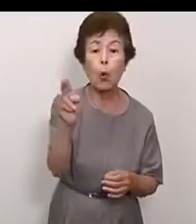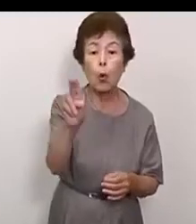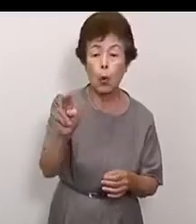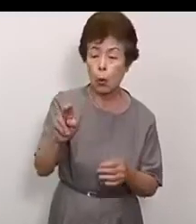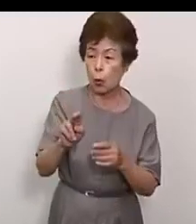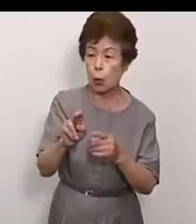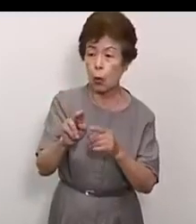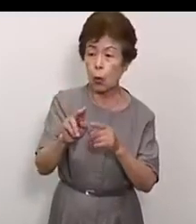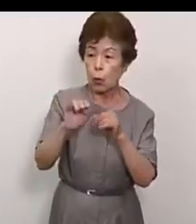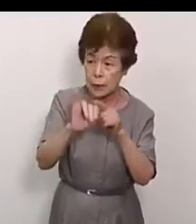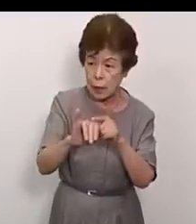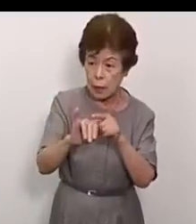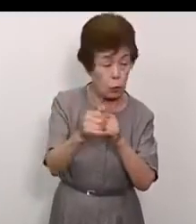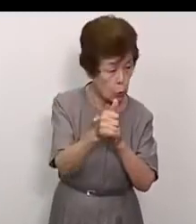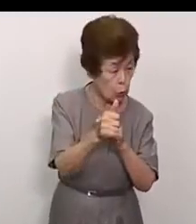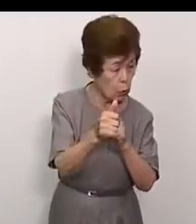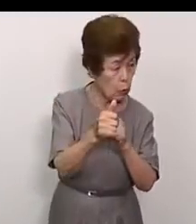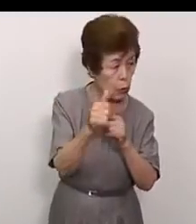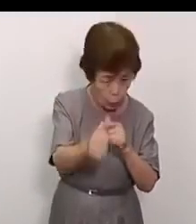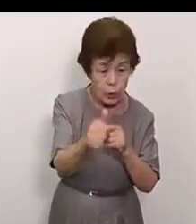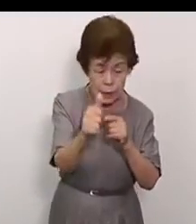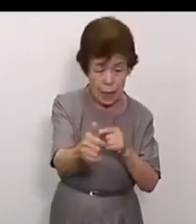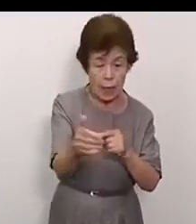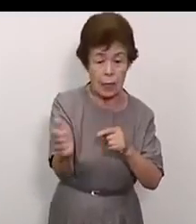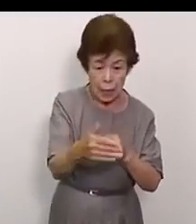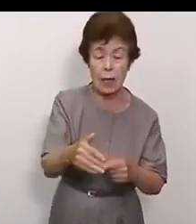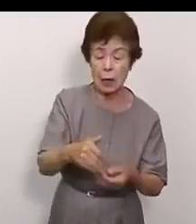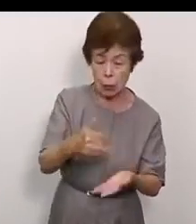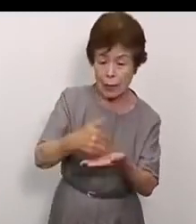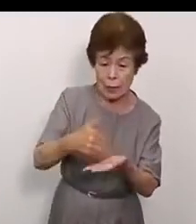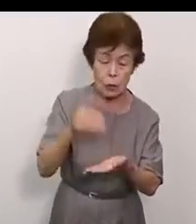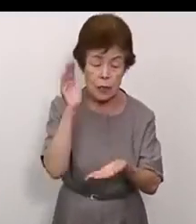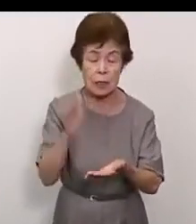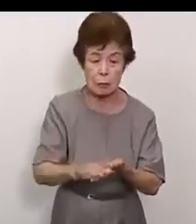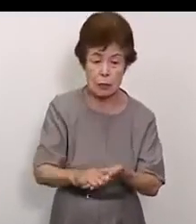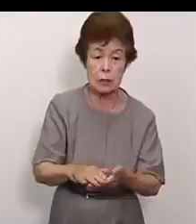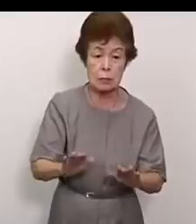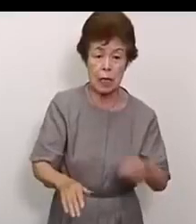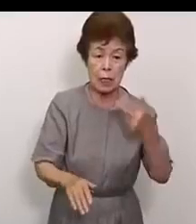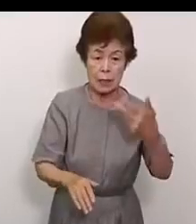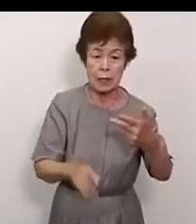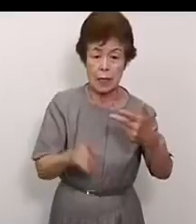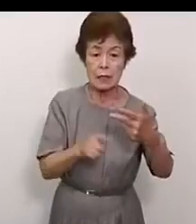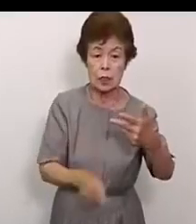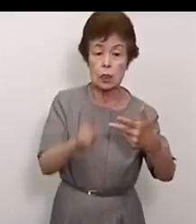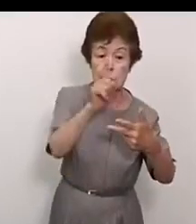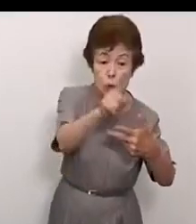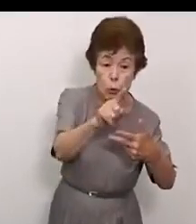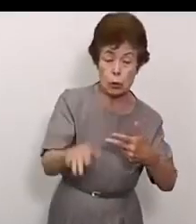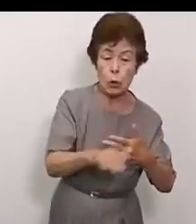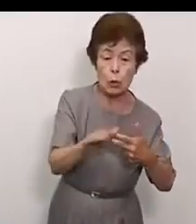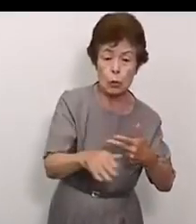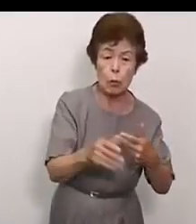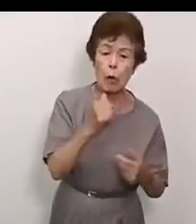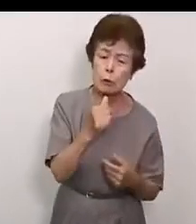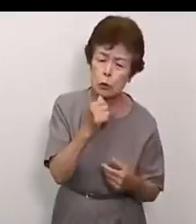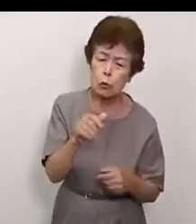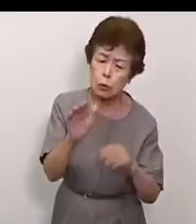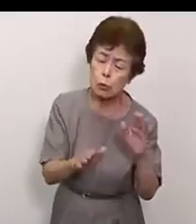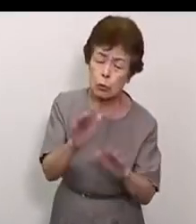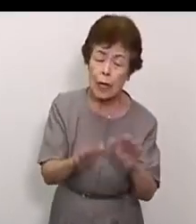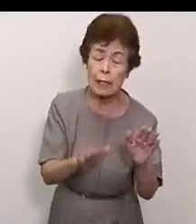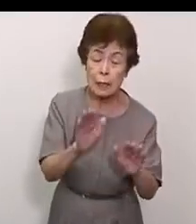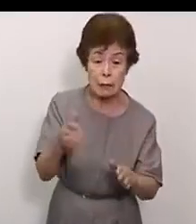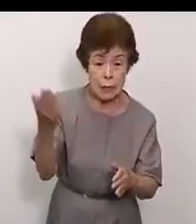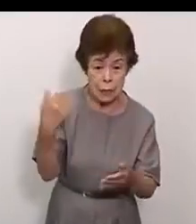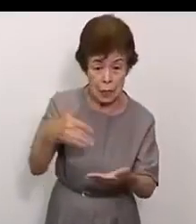この子どもの貧困、先ほど、宇都宮さんから日本では7人に1人の子どもが貧困状態にある、相対的貧困状態にあるというお話も